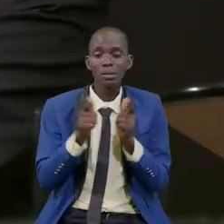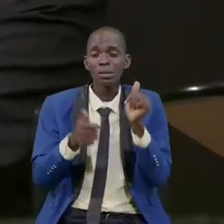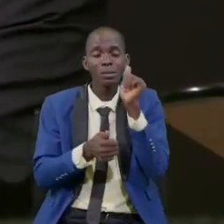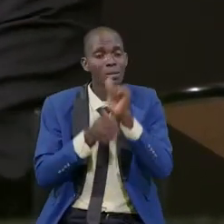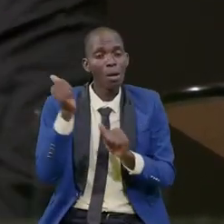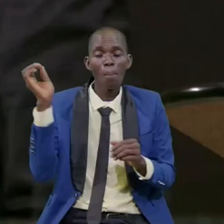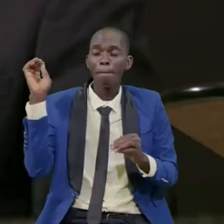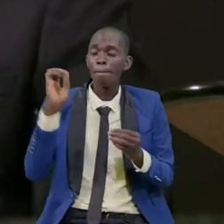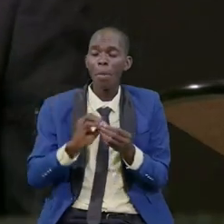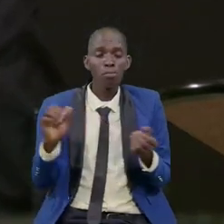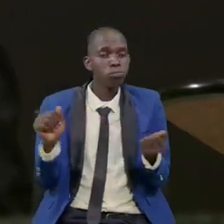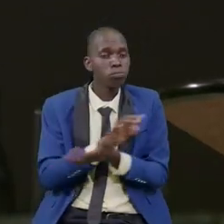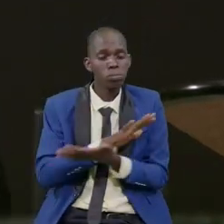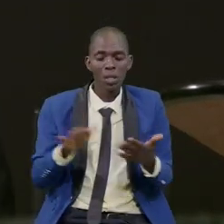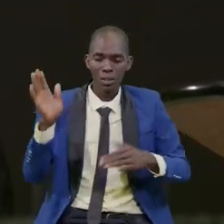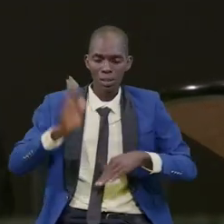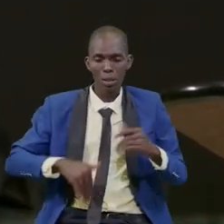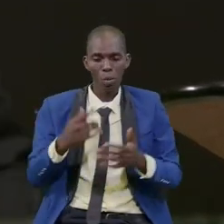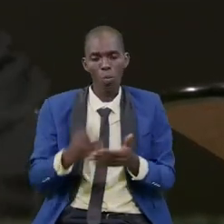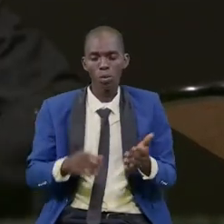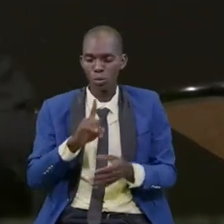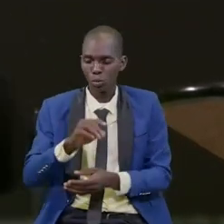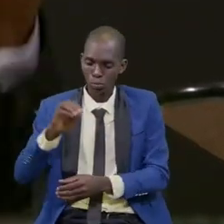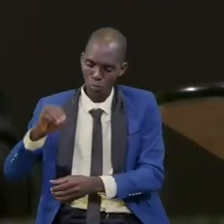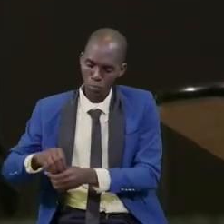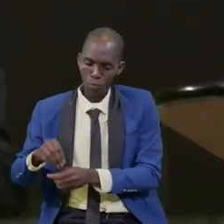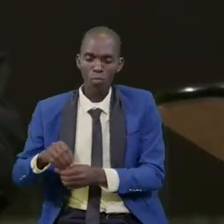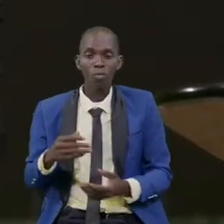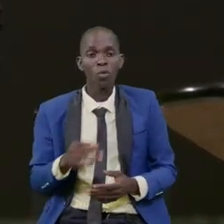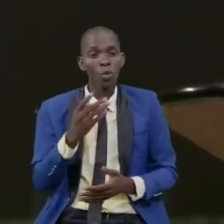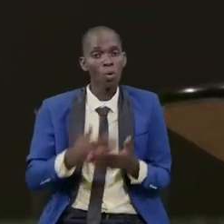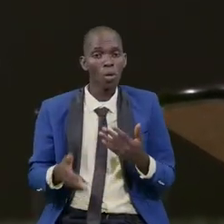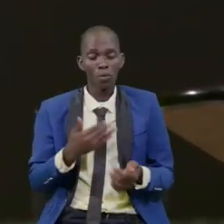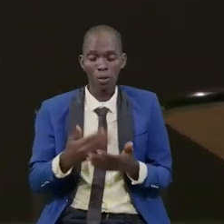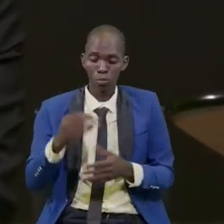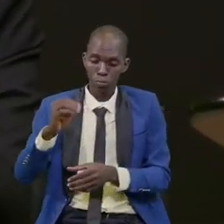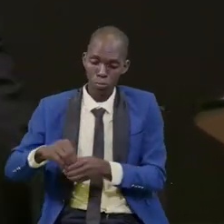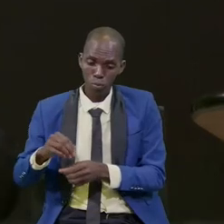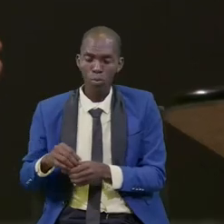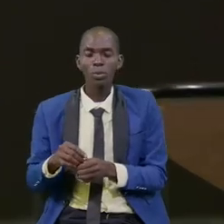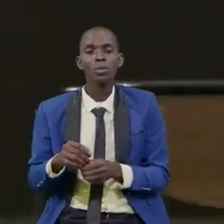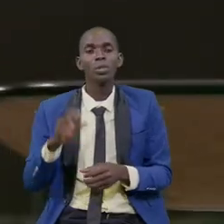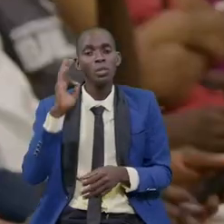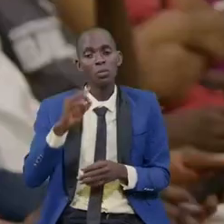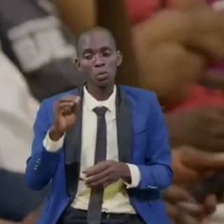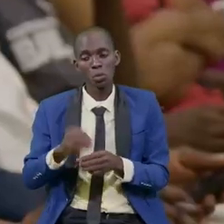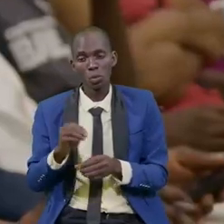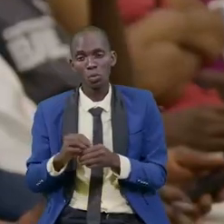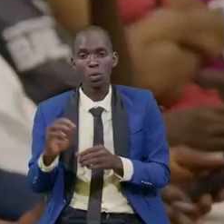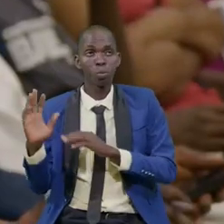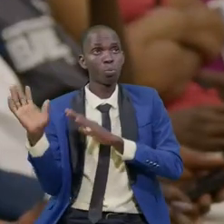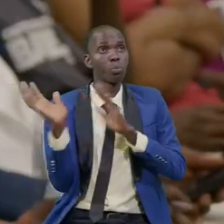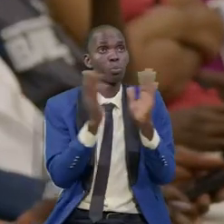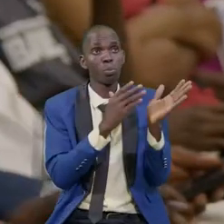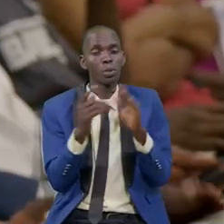plus élevé, plus dévastateur que ce qu'on a semé. On sème le vent et on moissonne